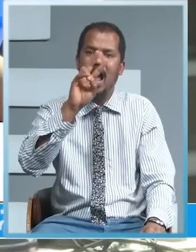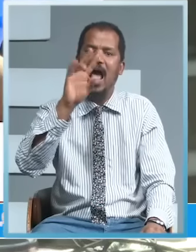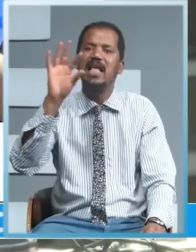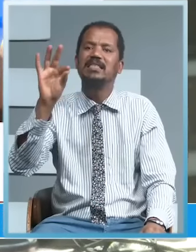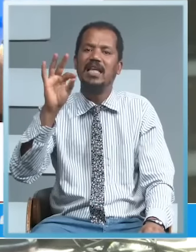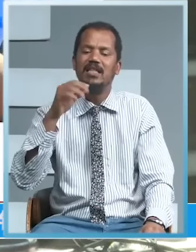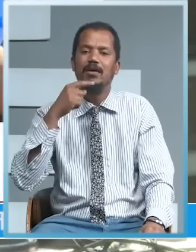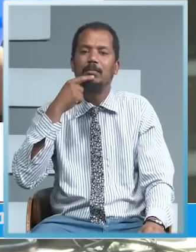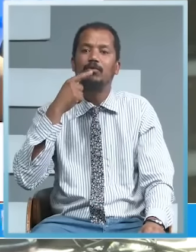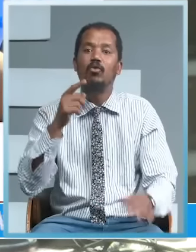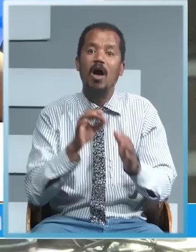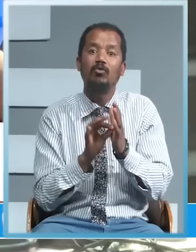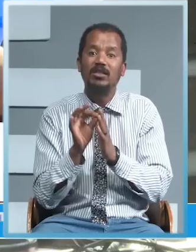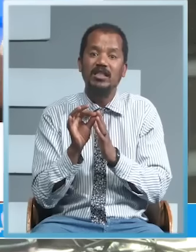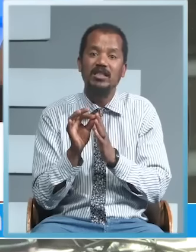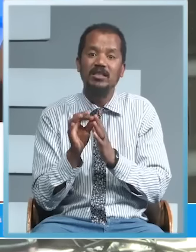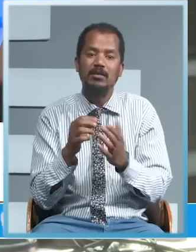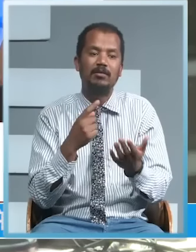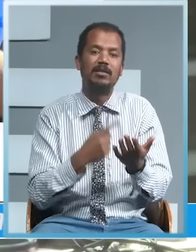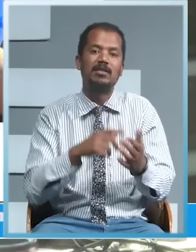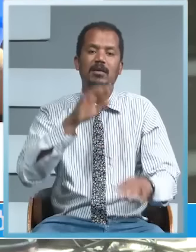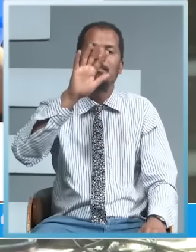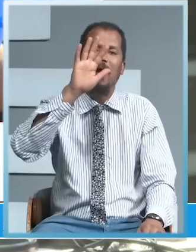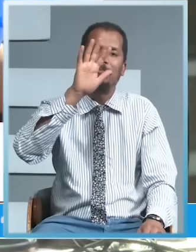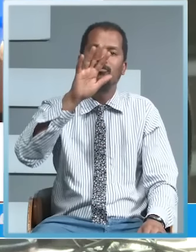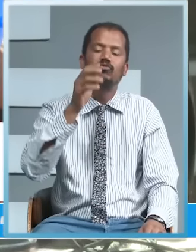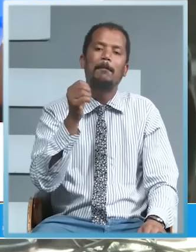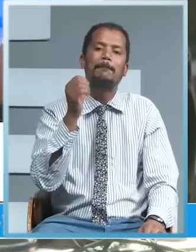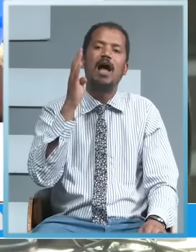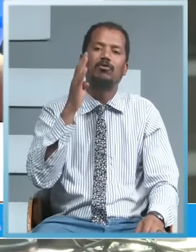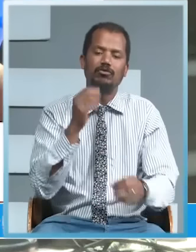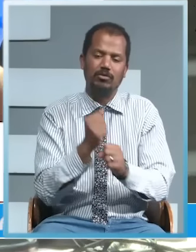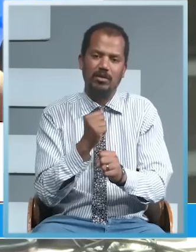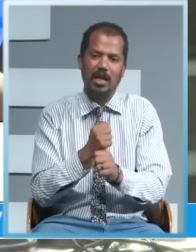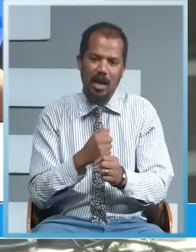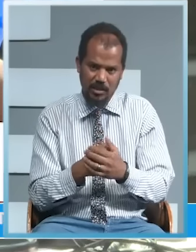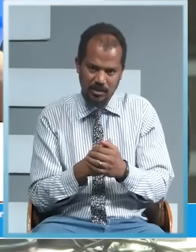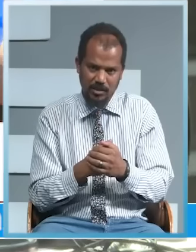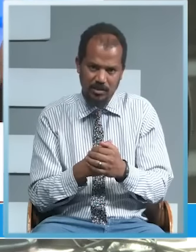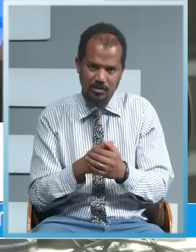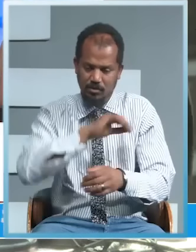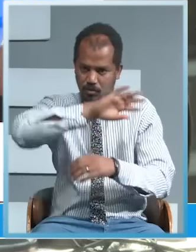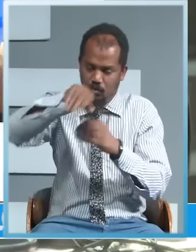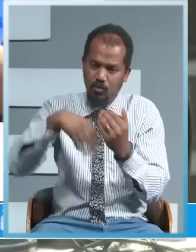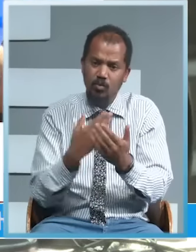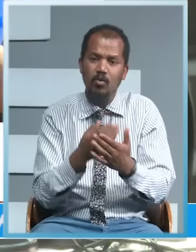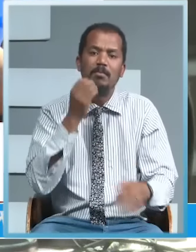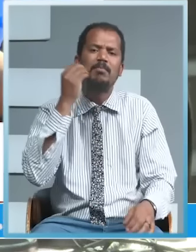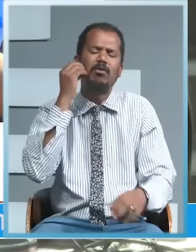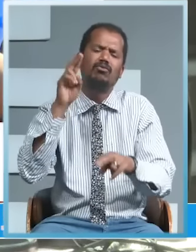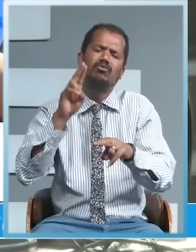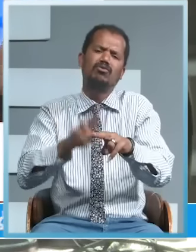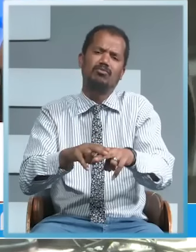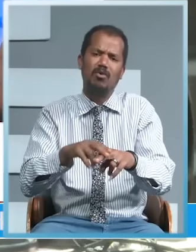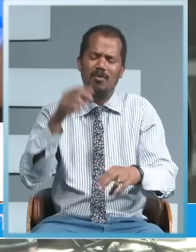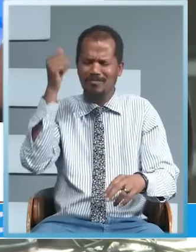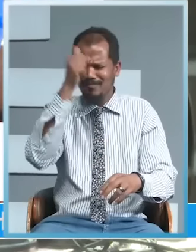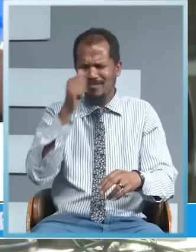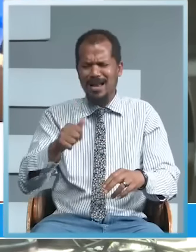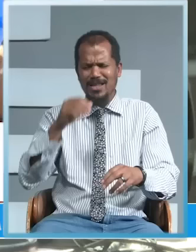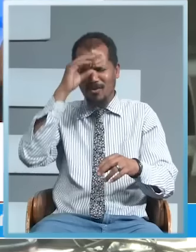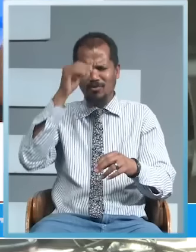7829 የምትለዋ ቁጥር በዚህ በአምስቱም ባንኮች ትሰራለች። ሁሉም ቤቱ ሆኖ